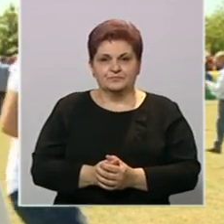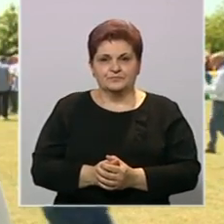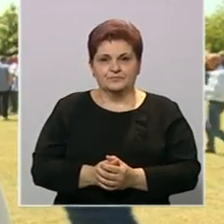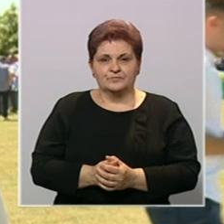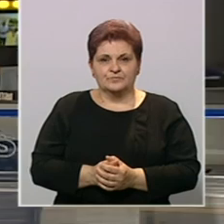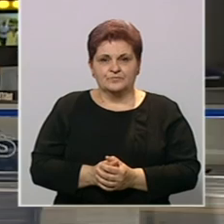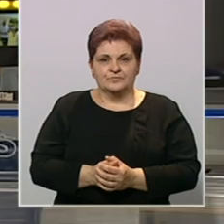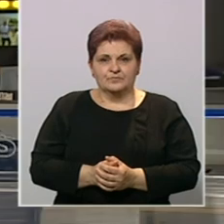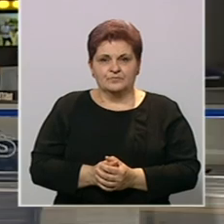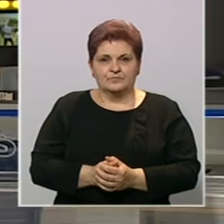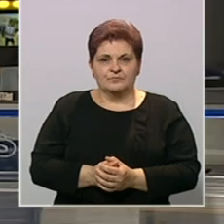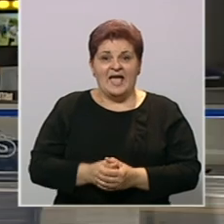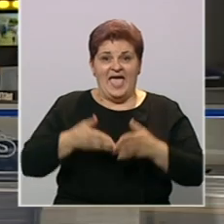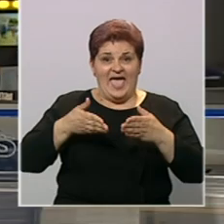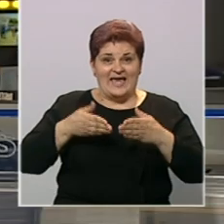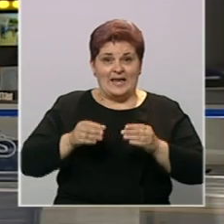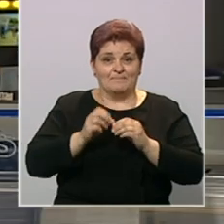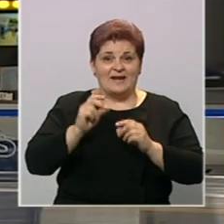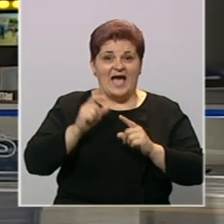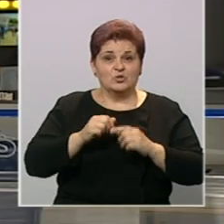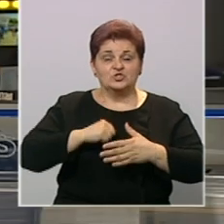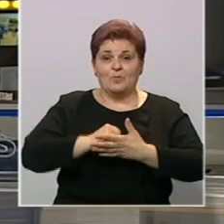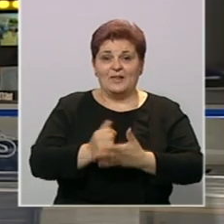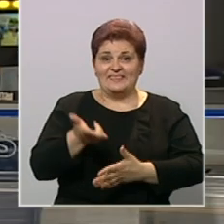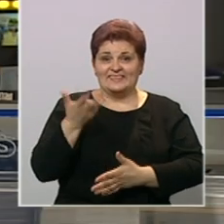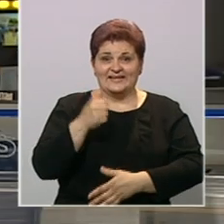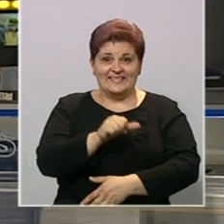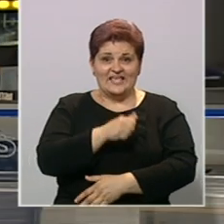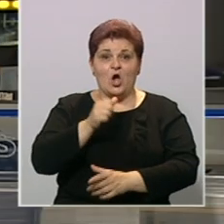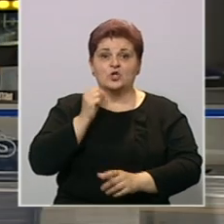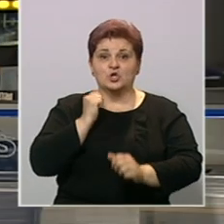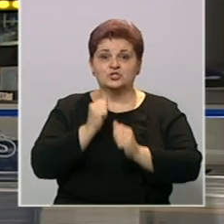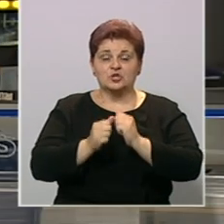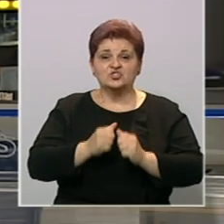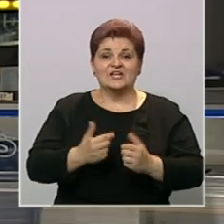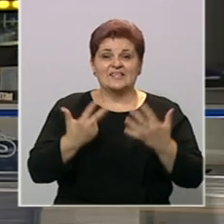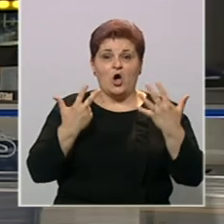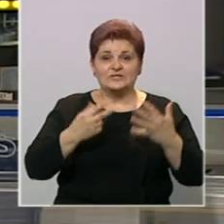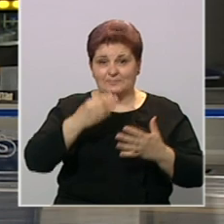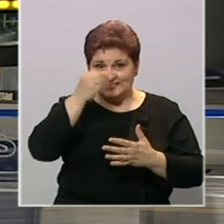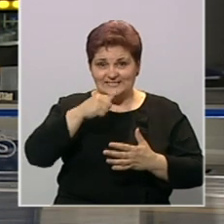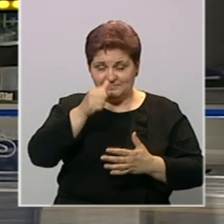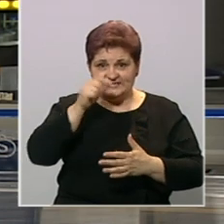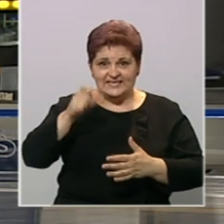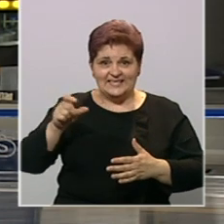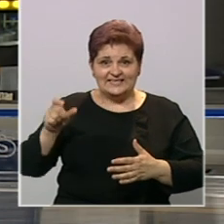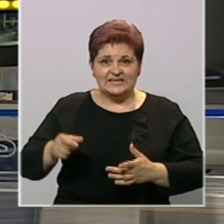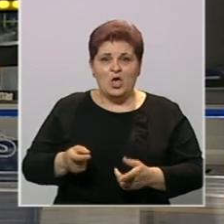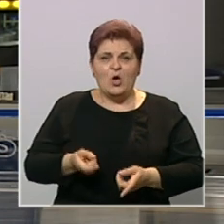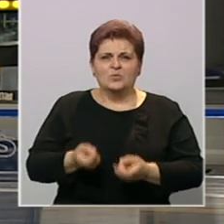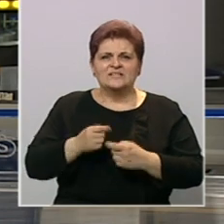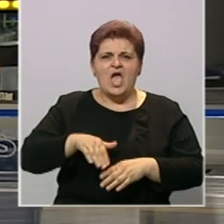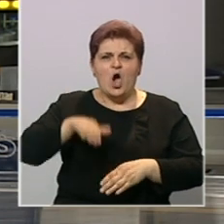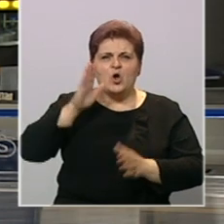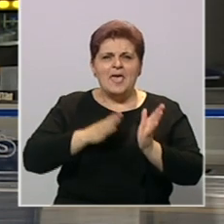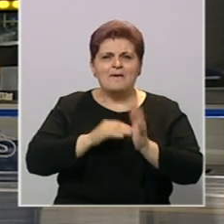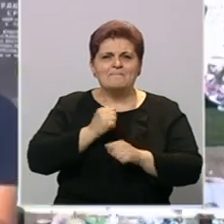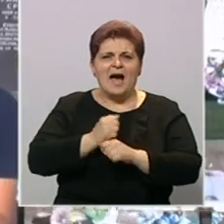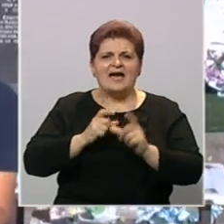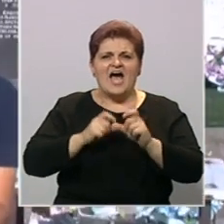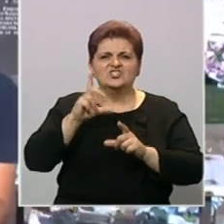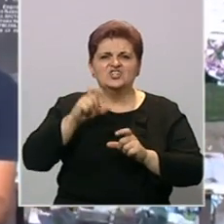Prijedor. Na groblju u Bratuncu obilježeno je 30 godina od zločina nad 8 srpskih civila u selu Gornji